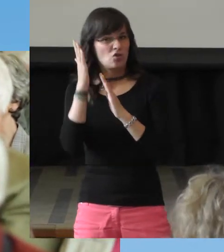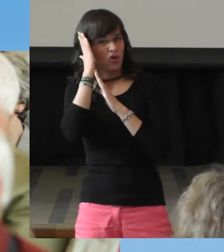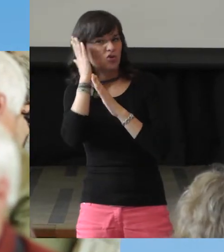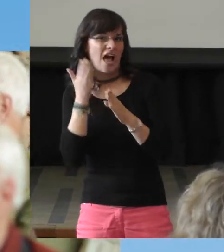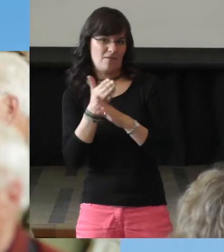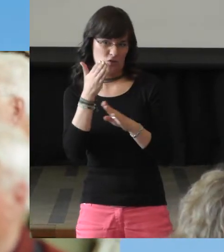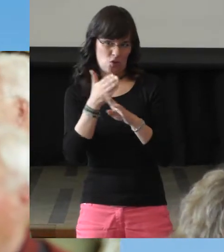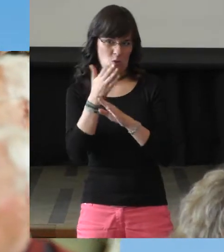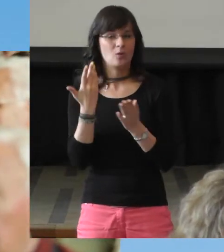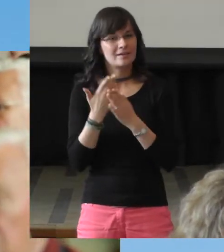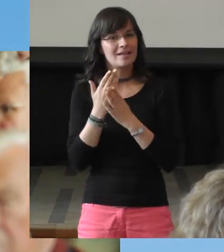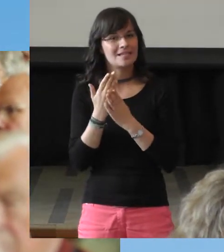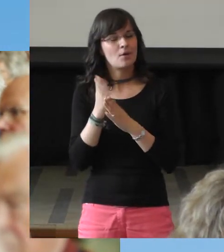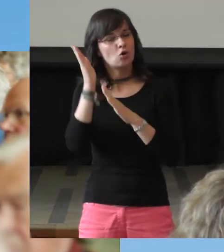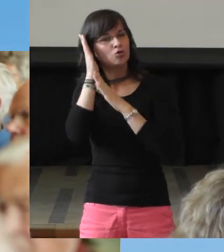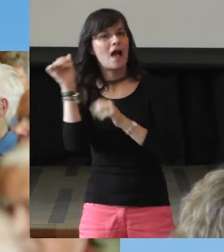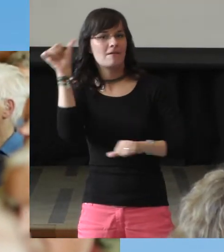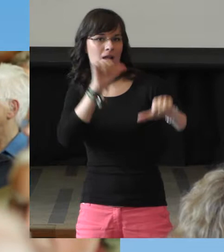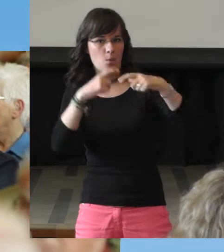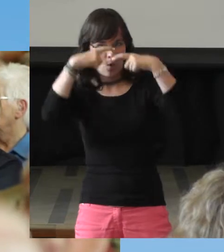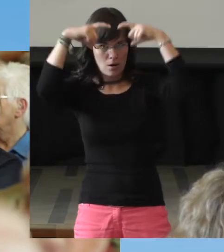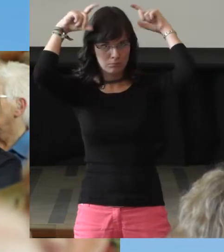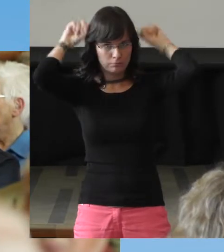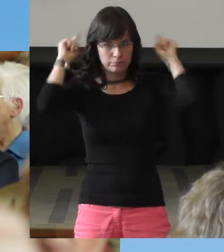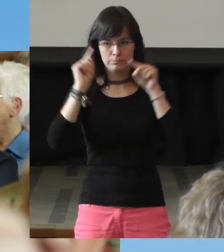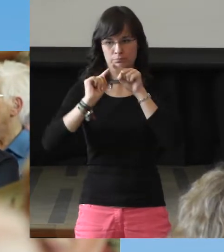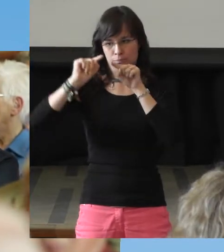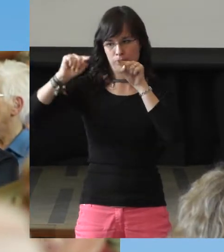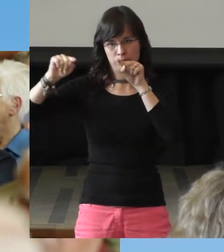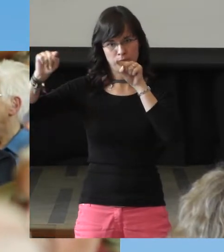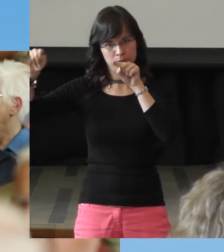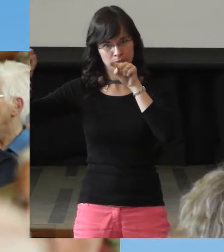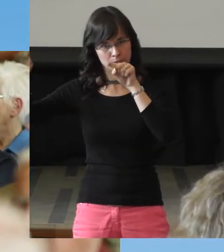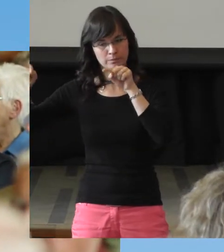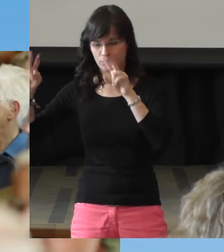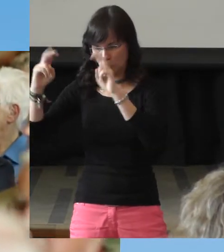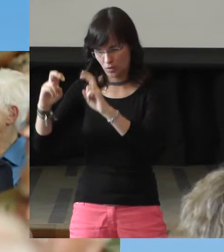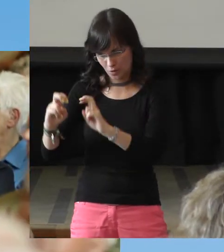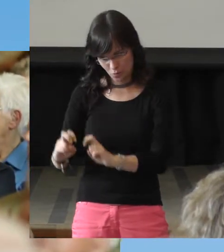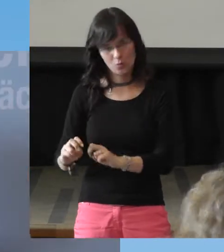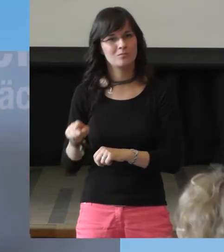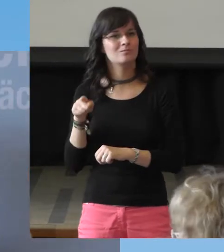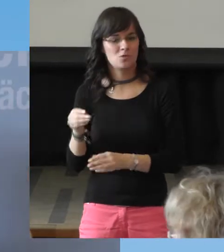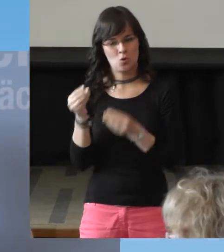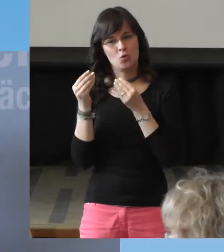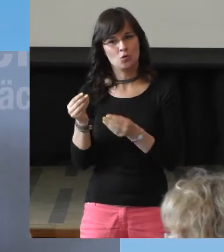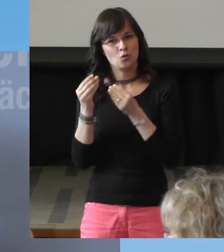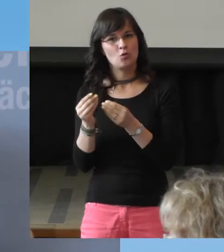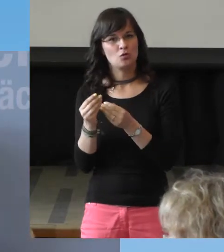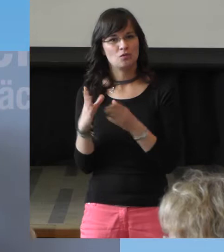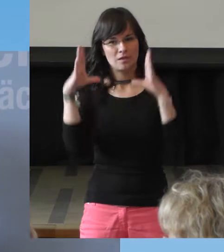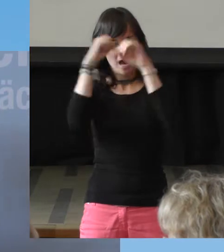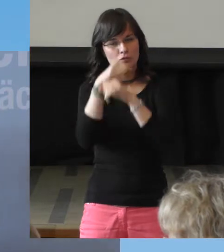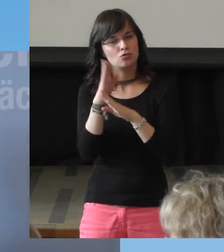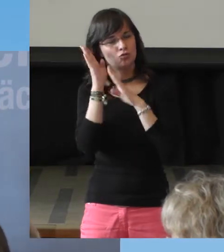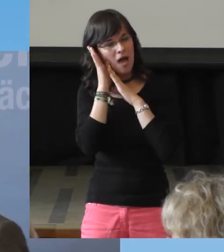kann man letzten Endes die Restless Legs wirklich nochmal nachweisen. Typischerweise haben die Patienten dann nachts so Beinbewegungen,